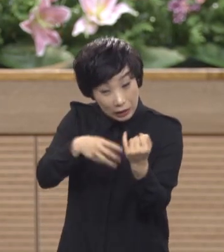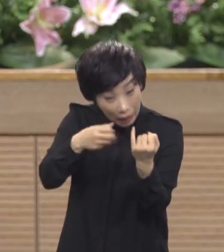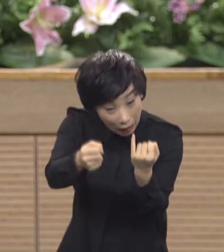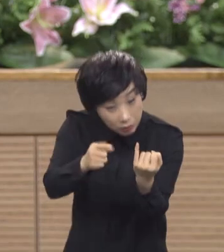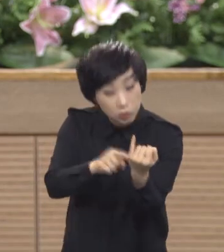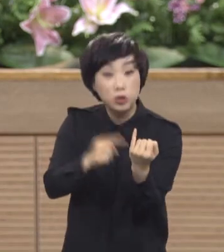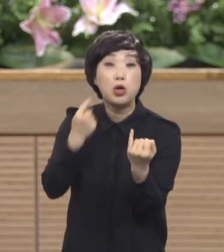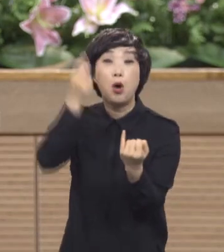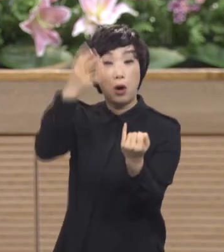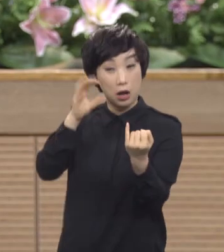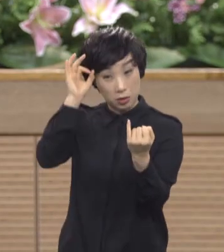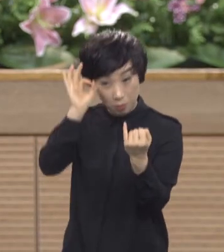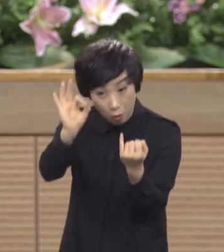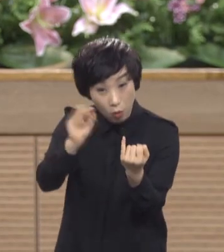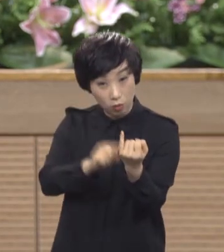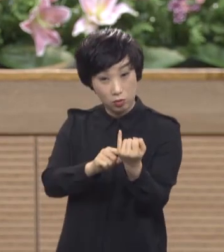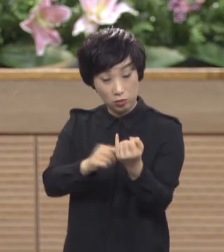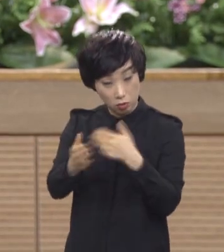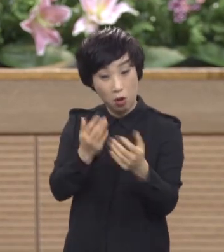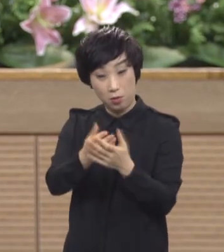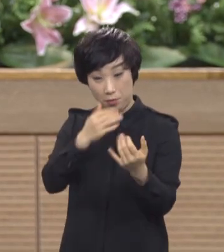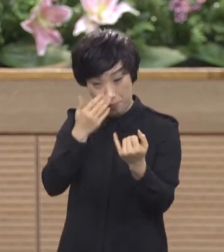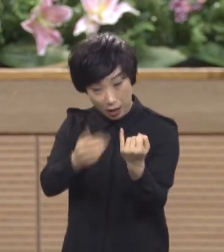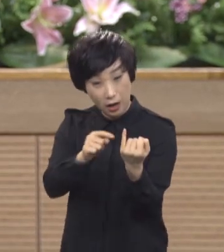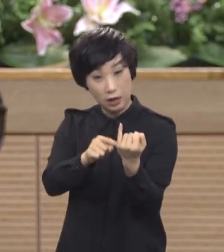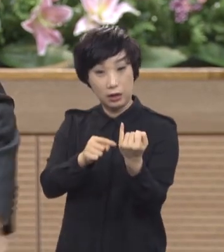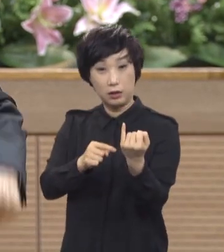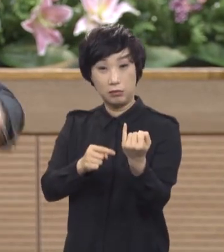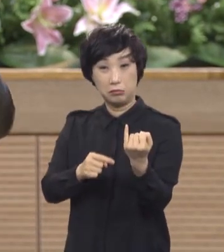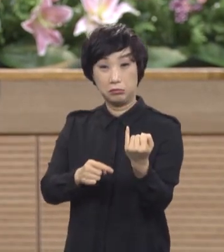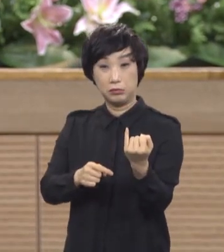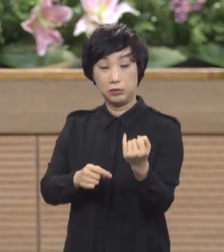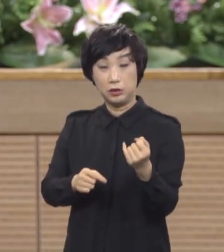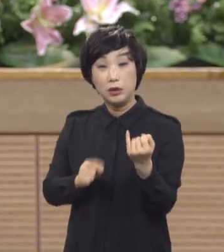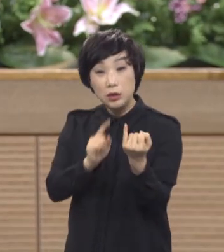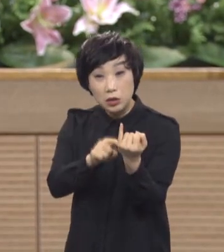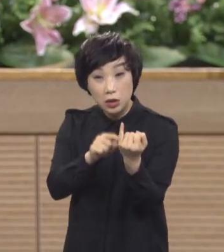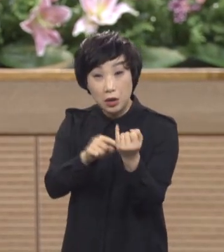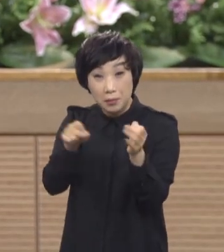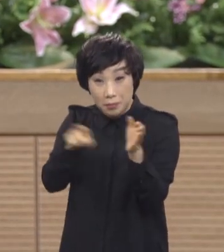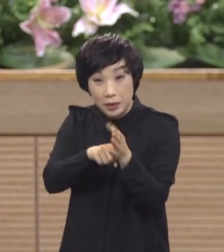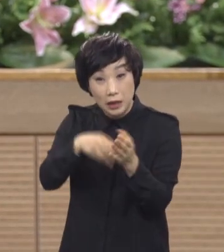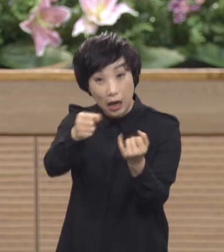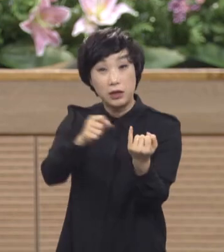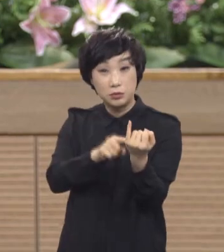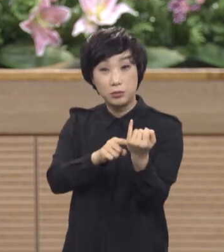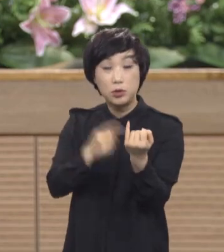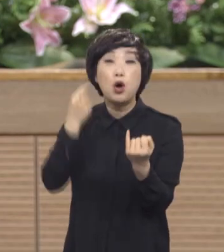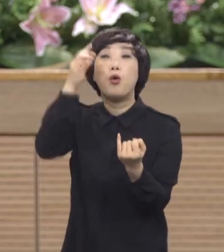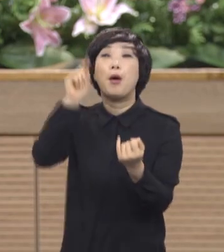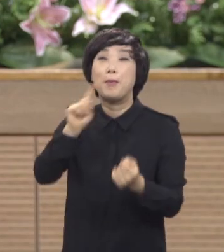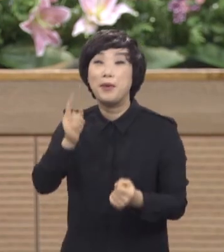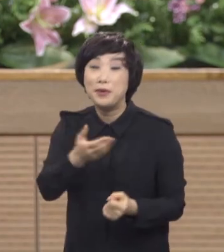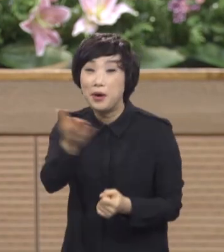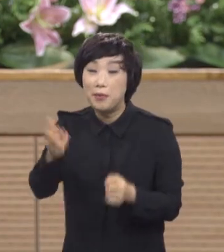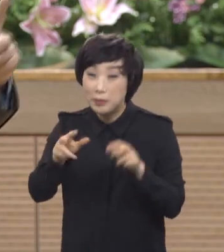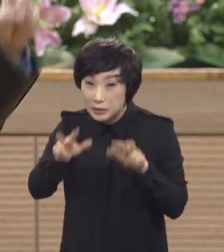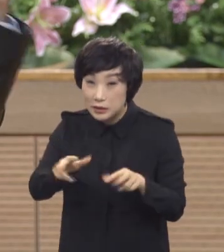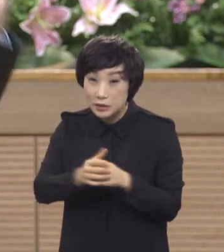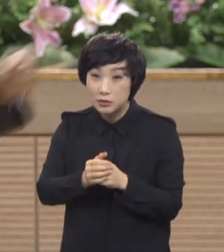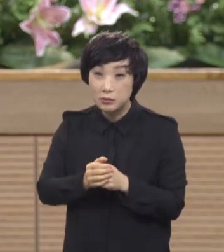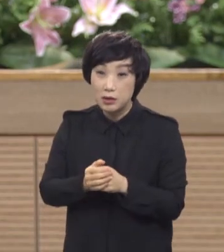영광을 버리라 내가 네가 믿으면 무슨 영광이요 지금